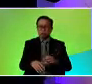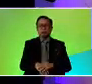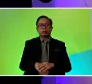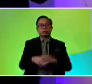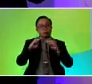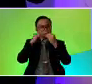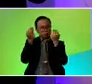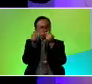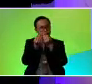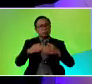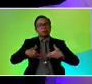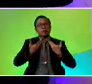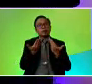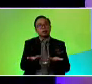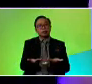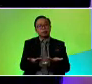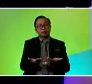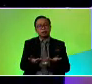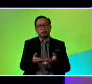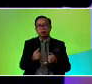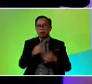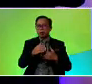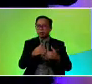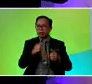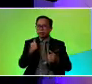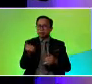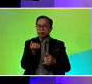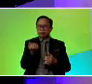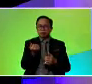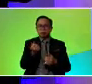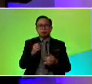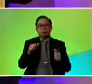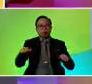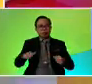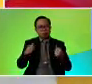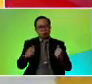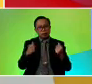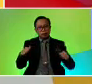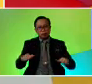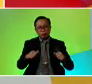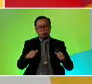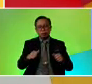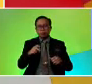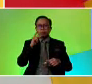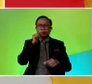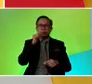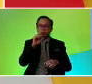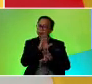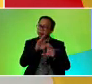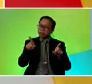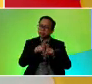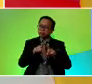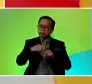di mana amalan setengah community tempatan yaitu perempuan tidak diberi hak yang sama dengan lelaki Oke